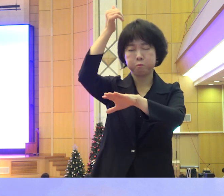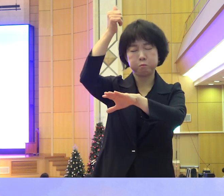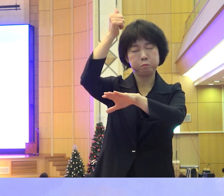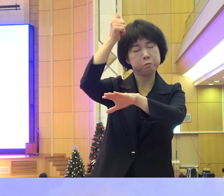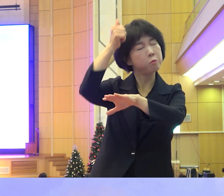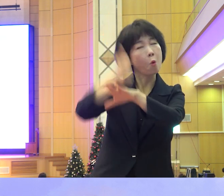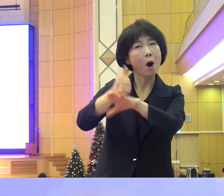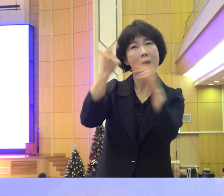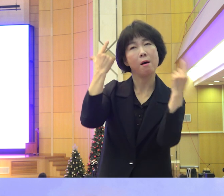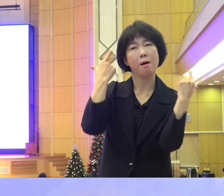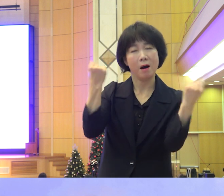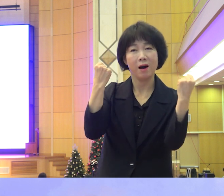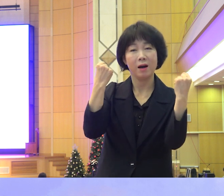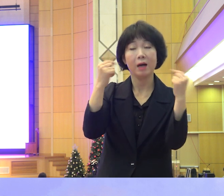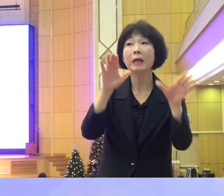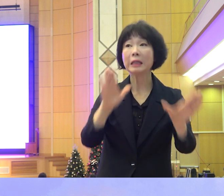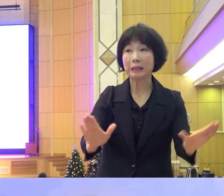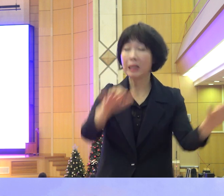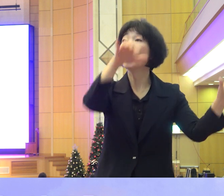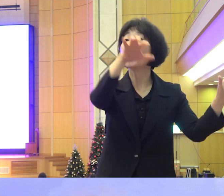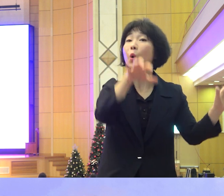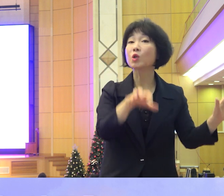왕이여,